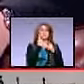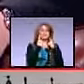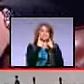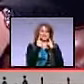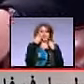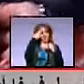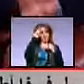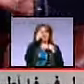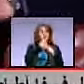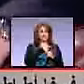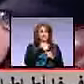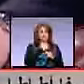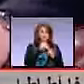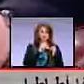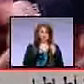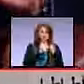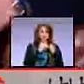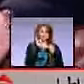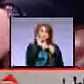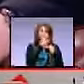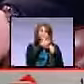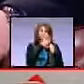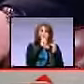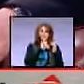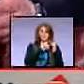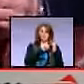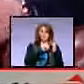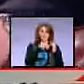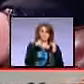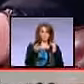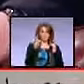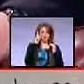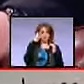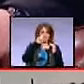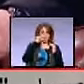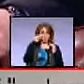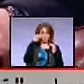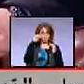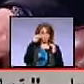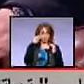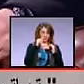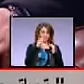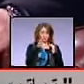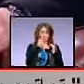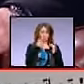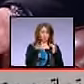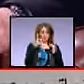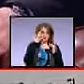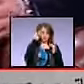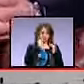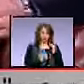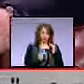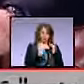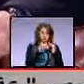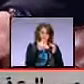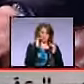عملت عبود على الحدود مع استاذ شريف عرفة تاني لقاء, وكان مع صاحبي واخويا ربنا يرحمه يا رب ويجمعنا معاه على